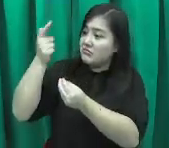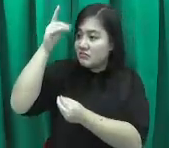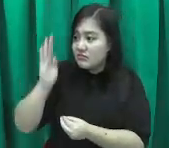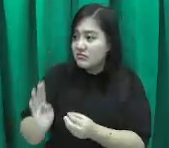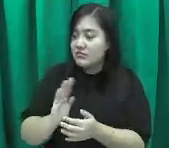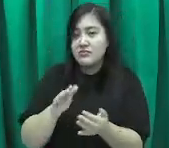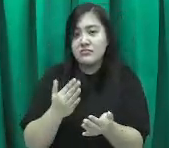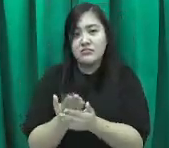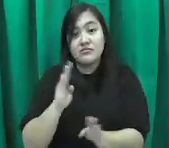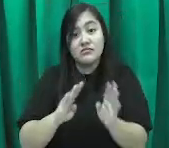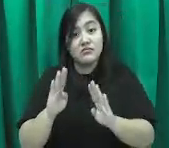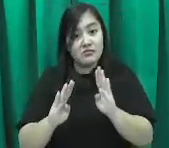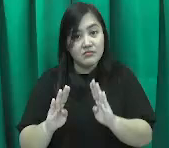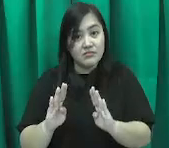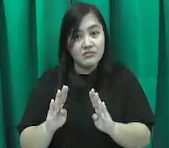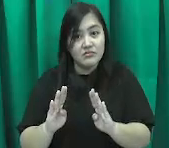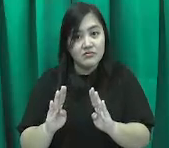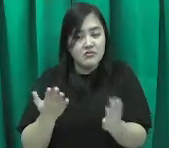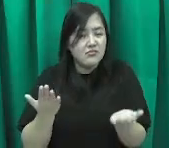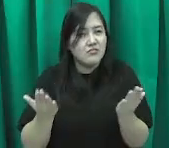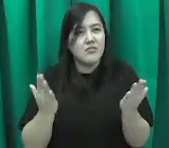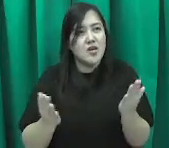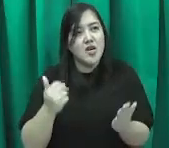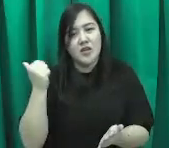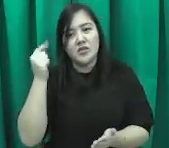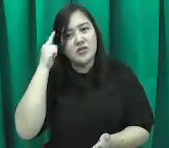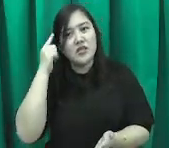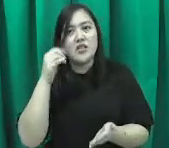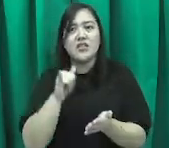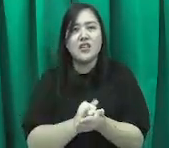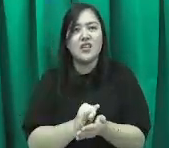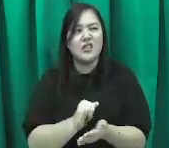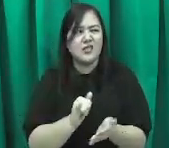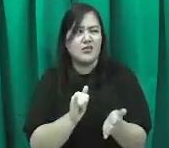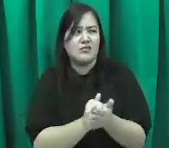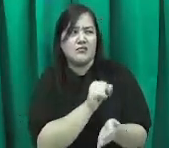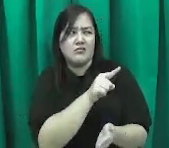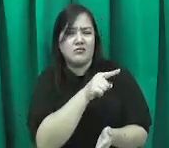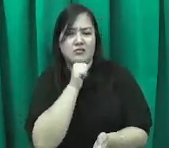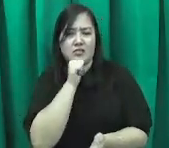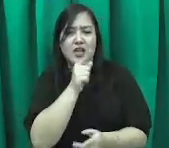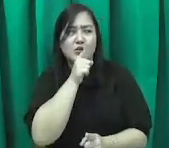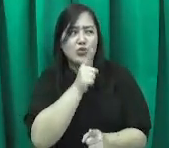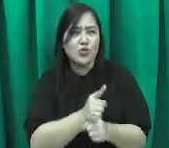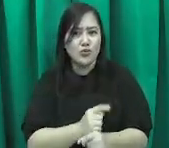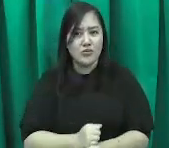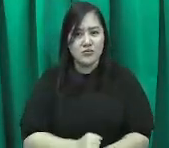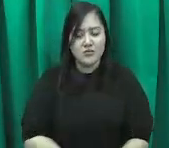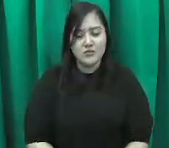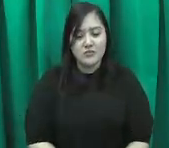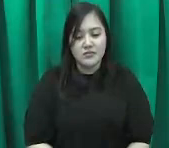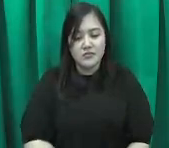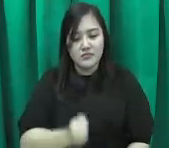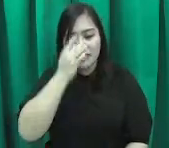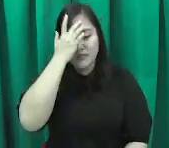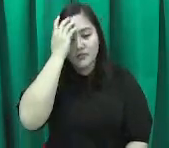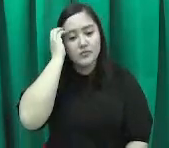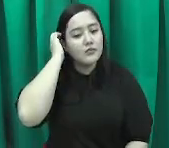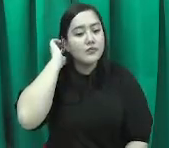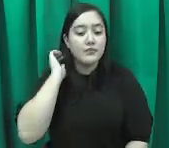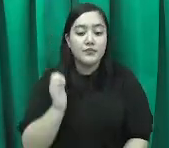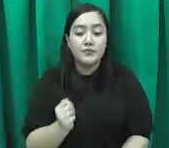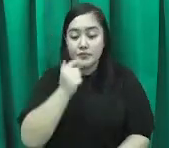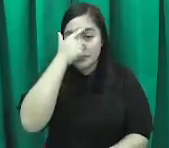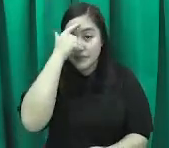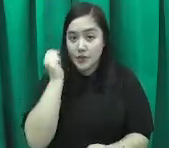Parang napaka-fantasy kasi ang yes. dating sa kanila. Yeah. Oo. If you don't kasi really know God. Kasi nag-aantay tayo nang may makikita tayo yes, eh. Oo. Na